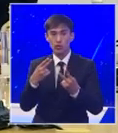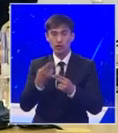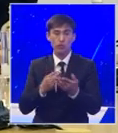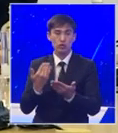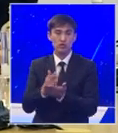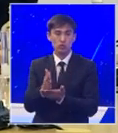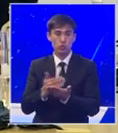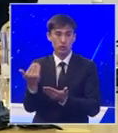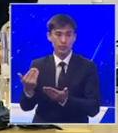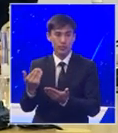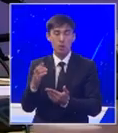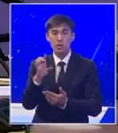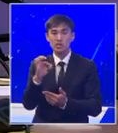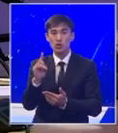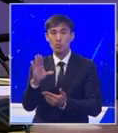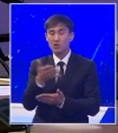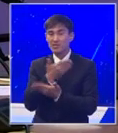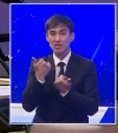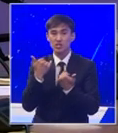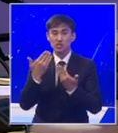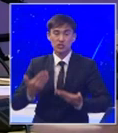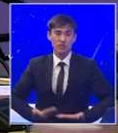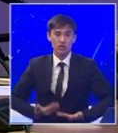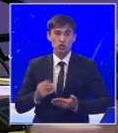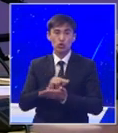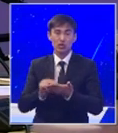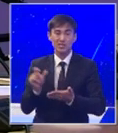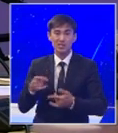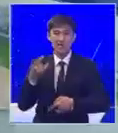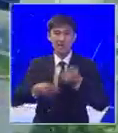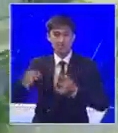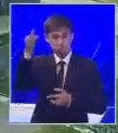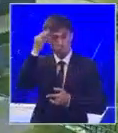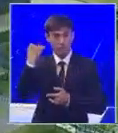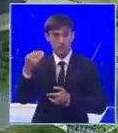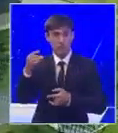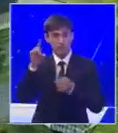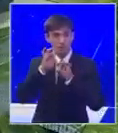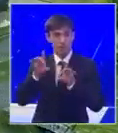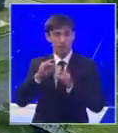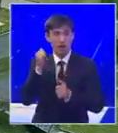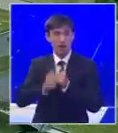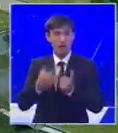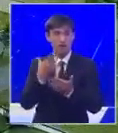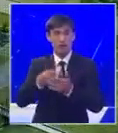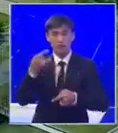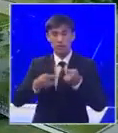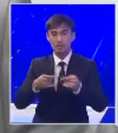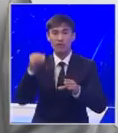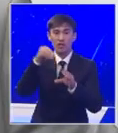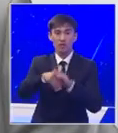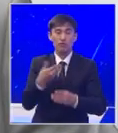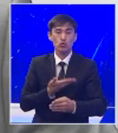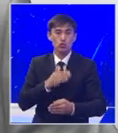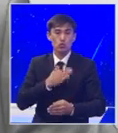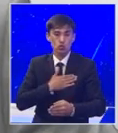заслуга и хотя бесенок уран бека нет в живых журналисты телекомпании помнят его завет и а потому в каждый свой репортаж они вкладывают душу